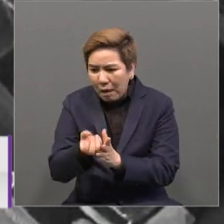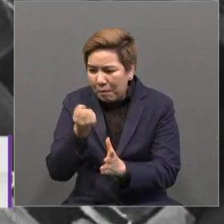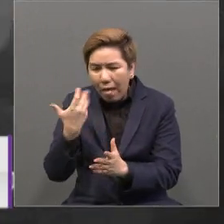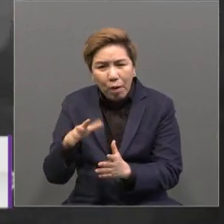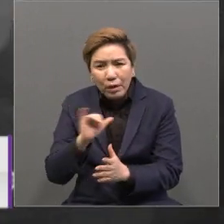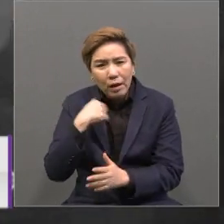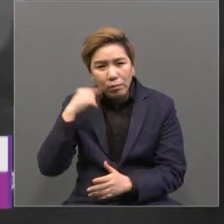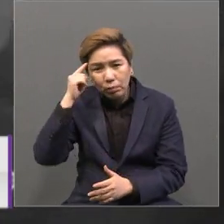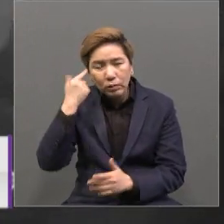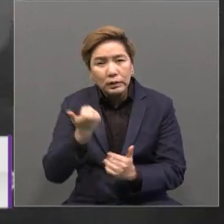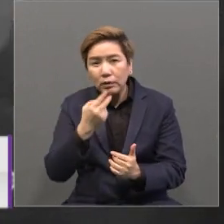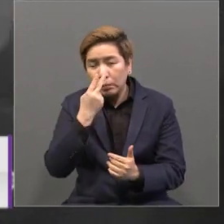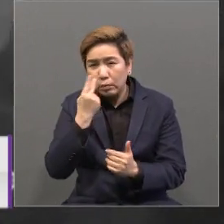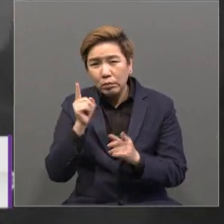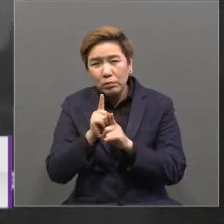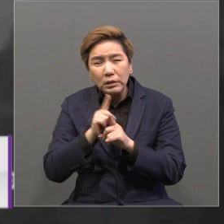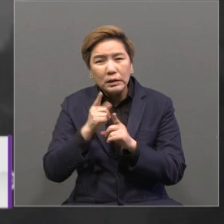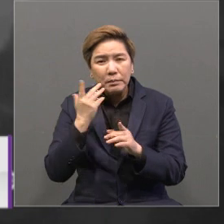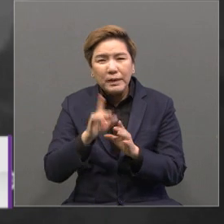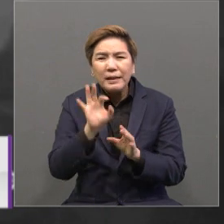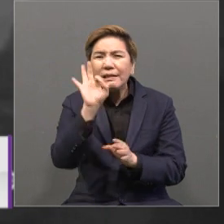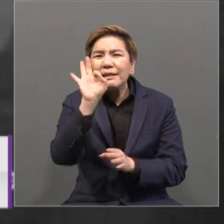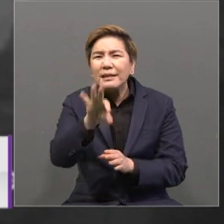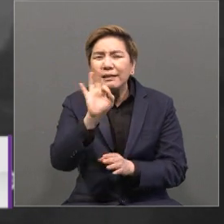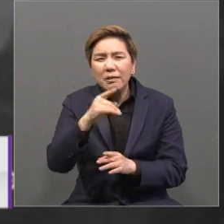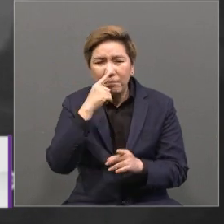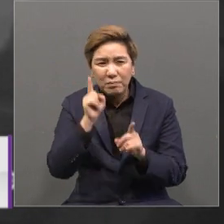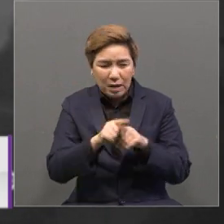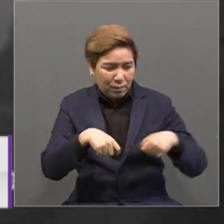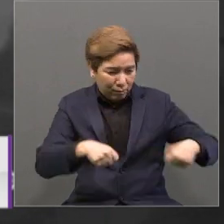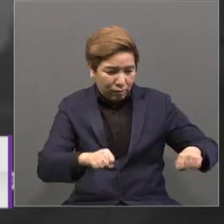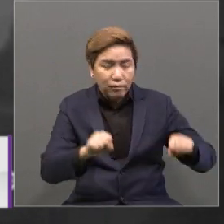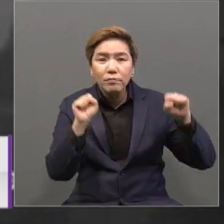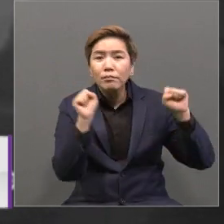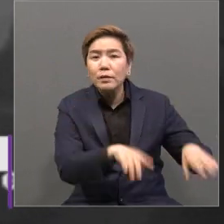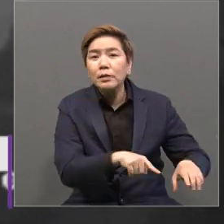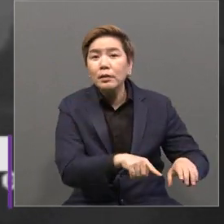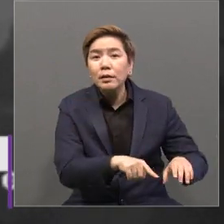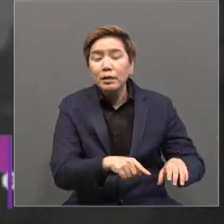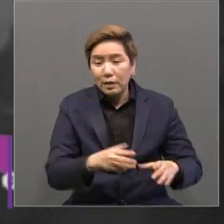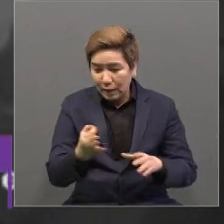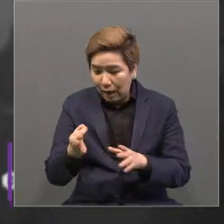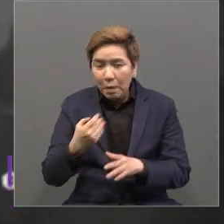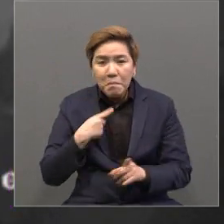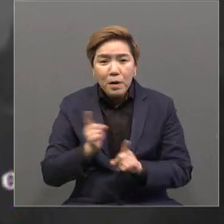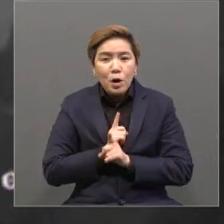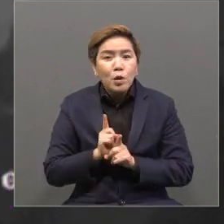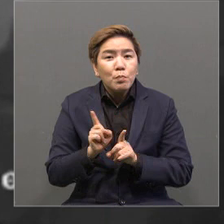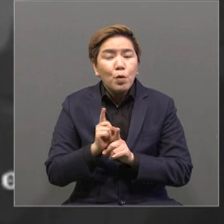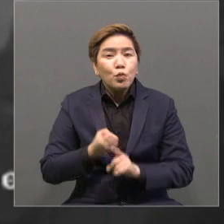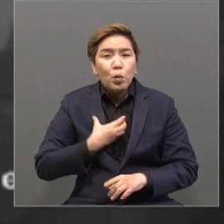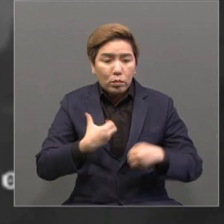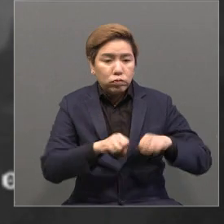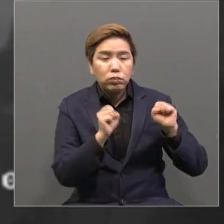ได้ไปหรือยังก็ยังไม่รู้นะแต่มันส่วนใหญ่มันเป็นเหรียญนะมันไม่น่าจะเท่ากับมูลค่ามอเตอร์ไซค์นะแต่อารมณ์ตกใจนี่